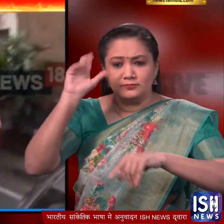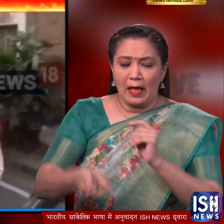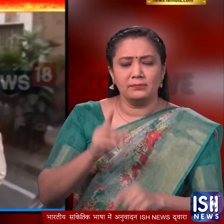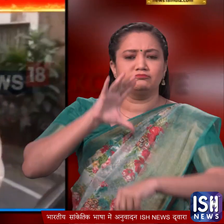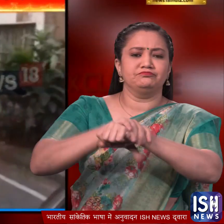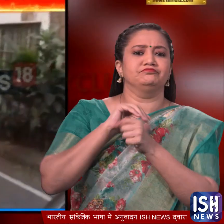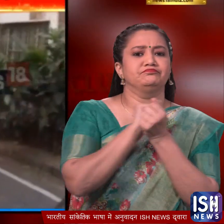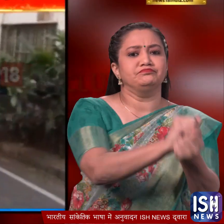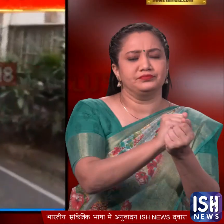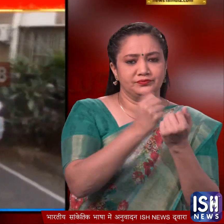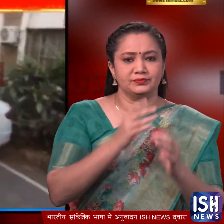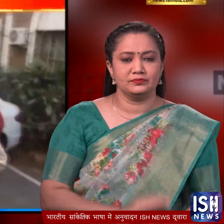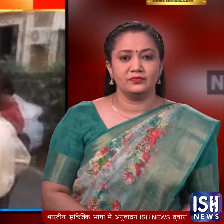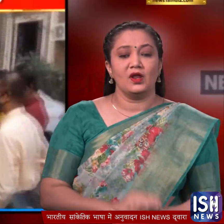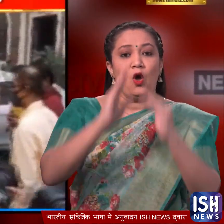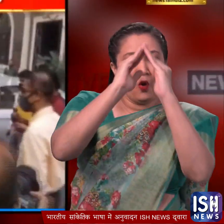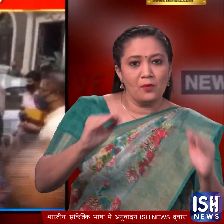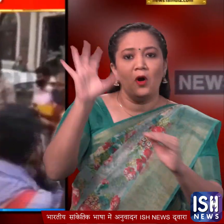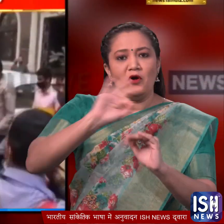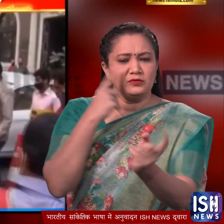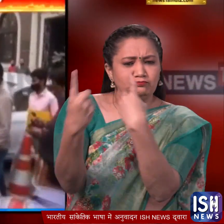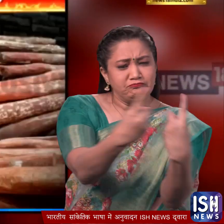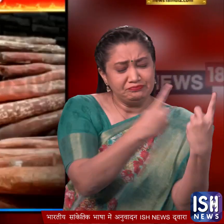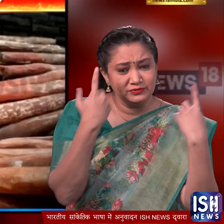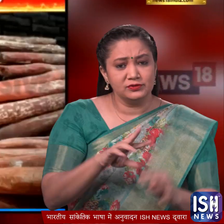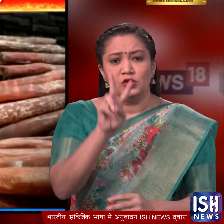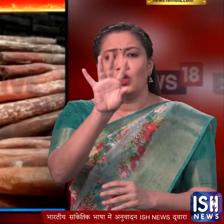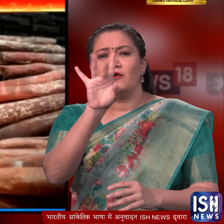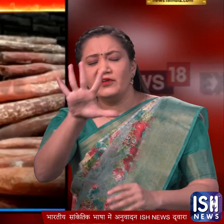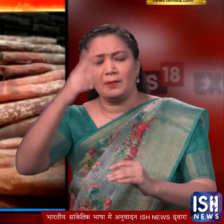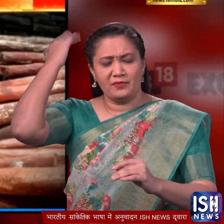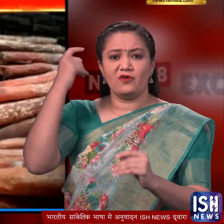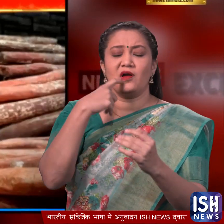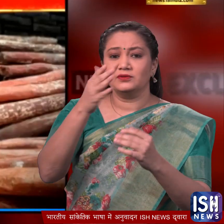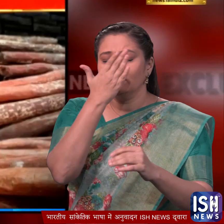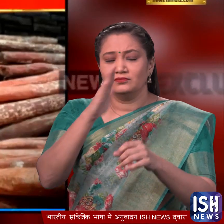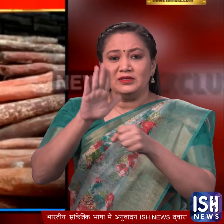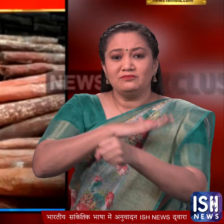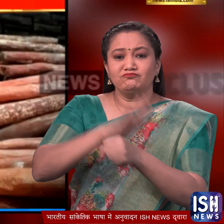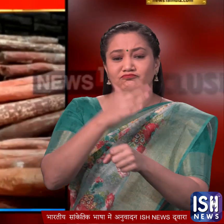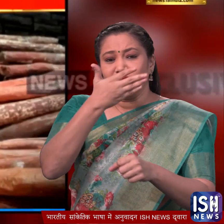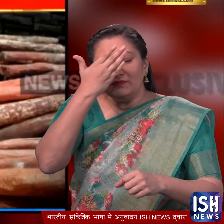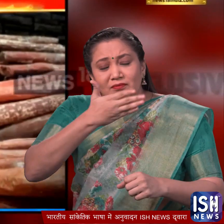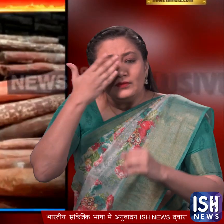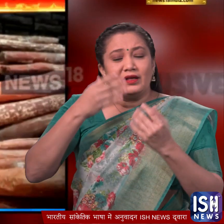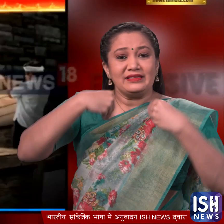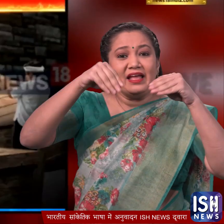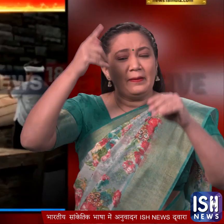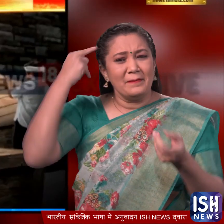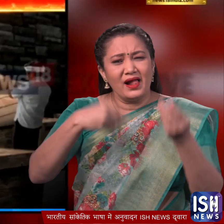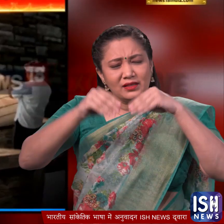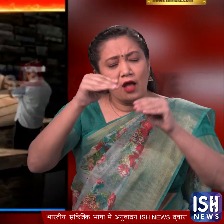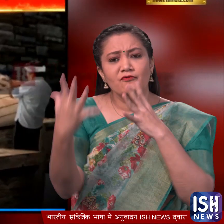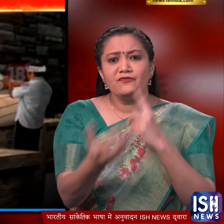वहीं गिरफ्तार कर लिया गया। ईडी ने उसके घर और दफ्तर की तलाशी भी ली। 2015 में उसके खिलाफ चंदन की तस्करी का मामला दर्ज किया गया था,